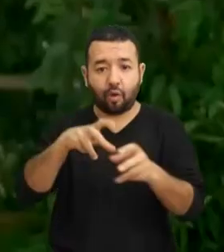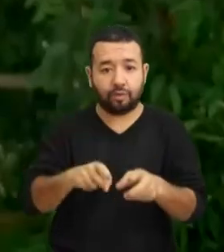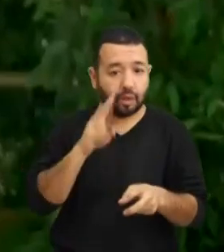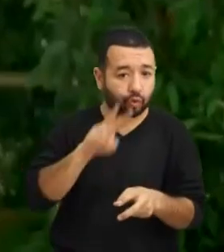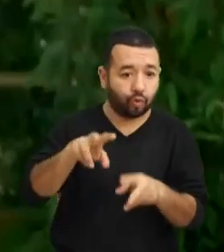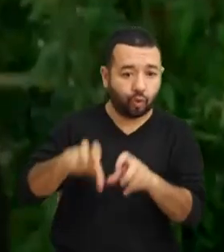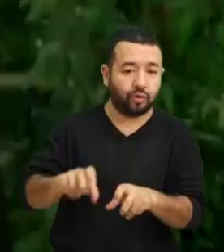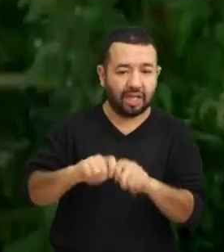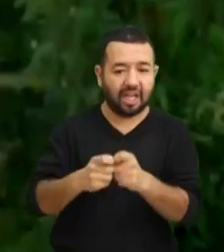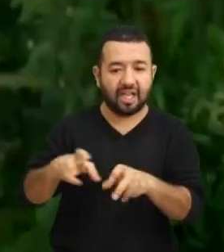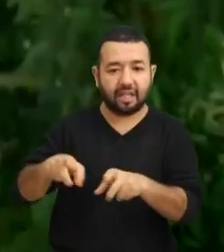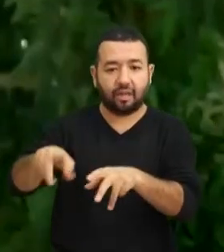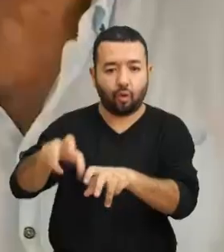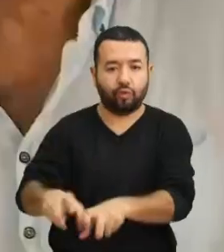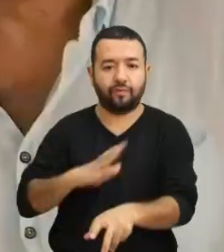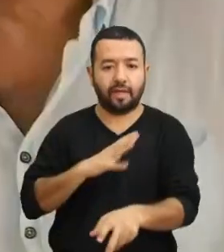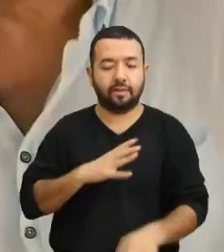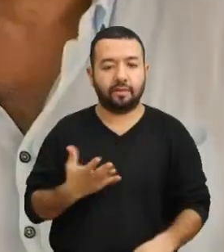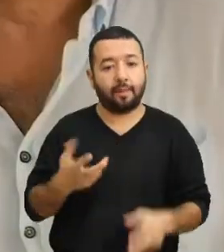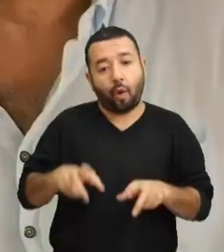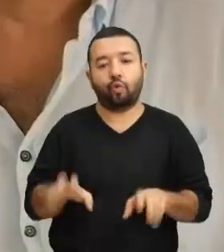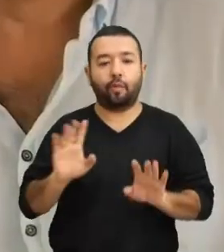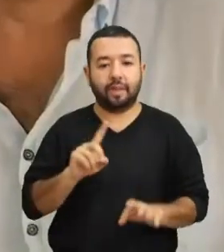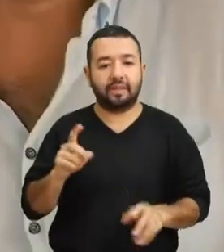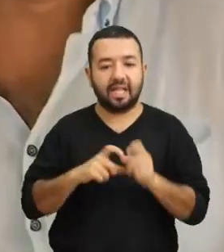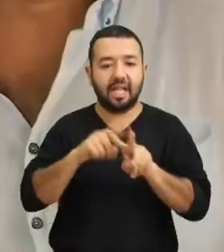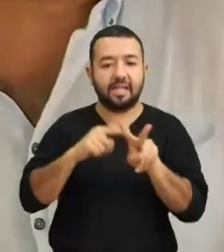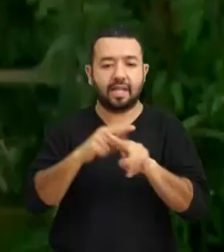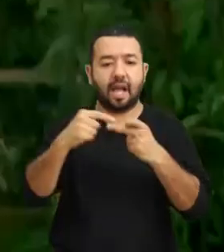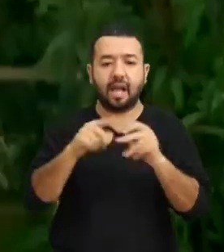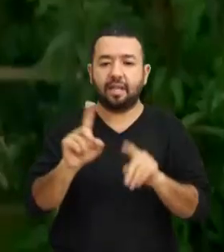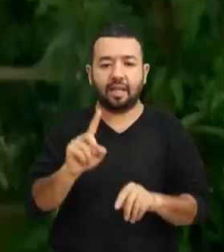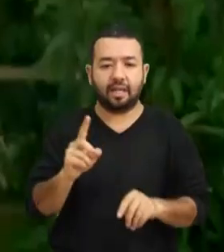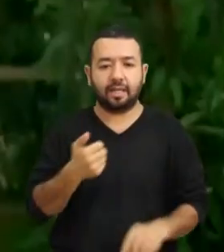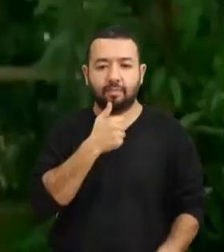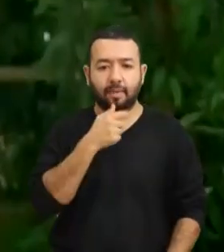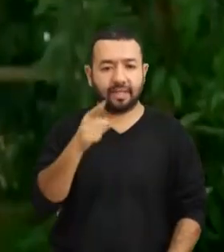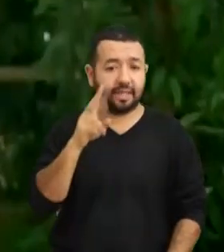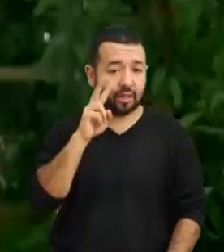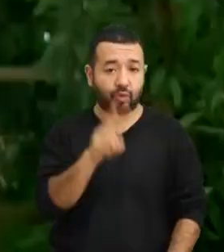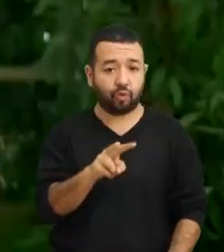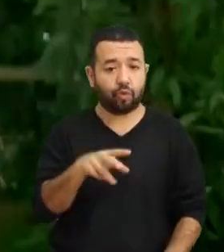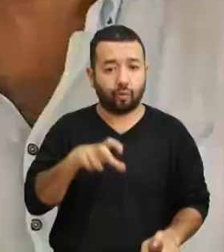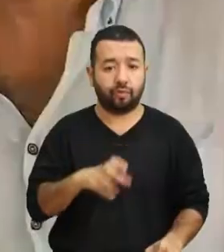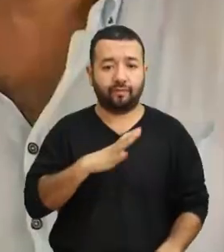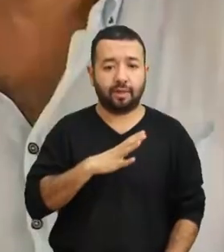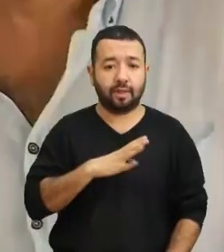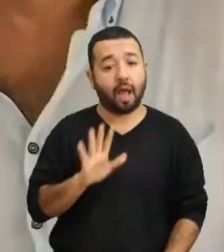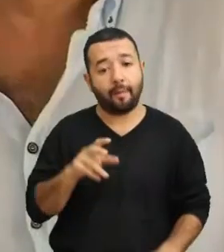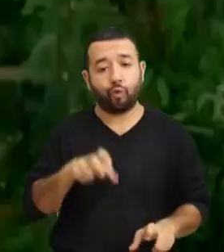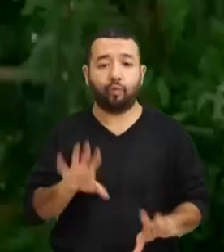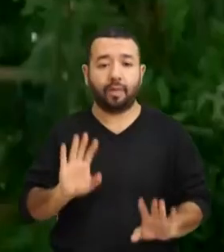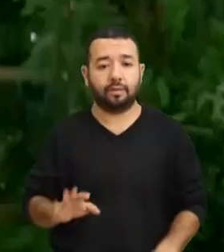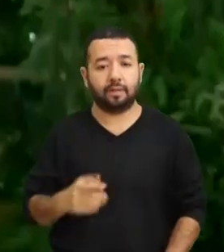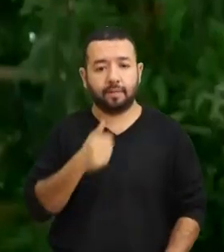de gördünüz o kırık sandalyeye oturacaktı. Ama oturmadı. Sakar değil benim kızım. Babişkocuğum sen de gördün. Oturacaktı. Ama